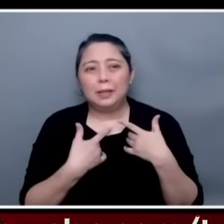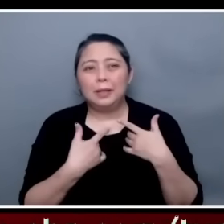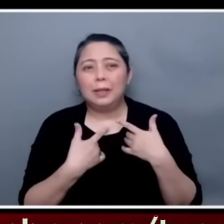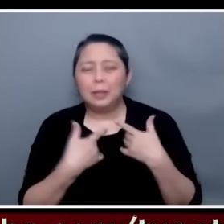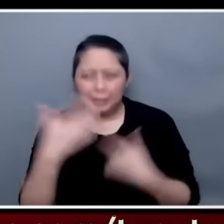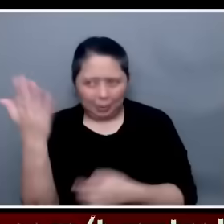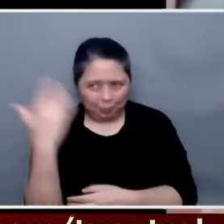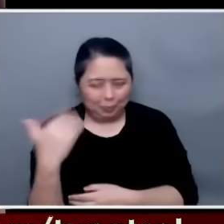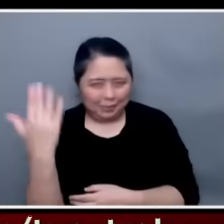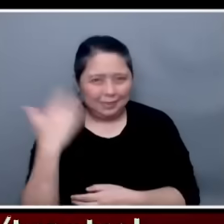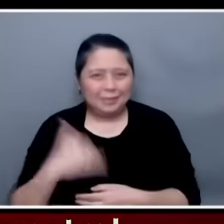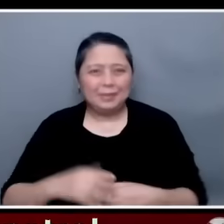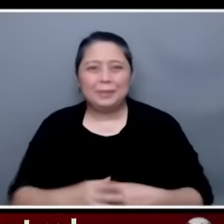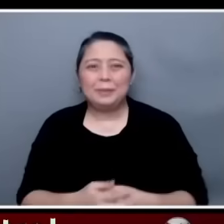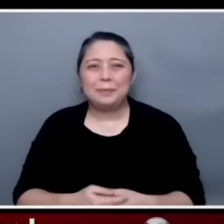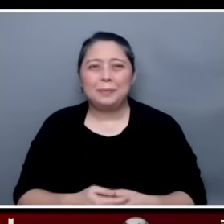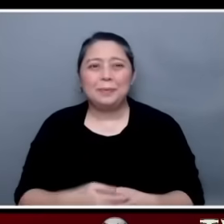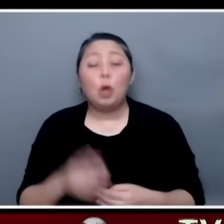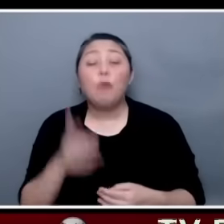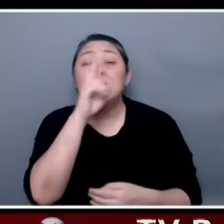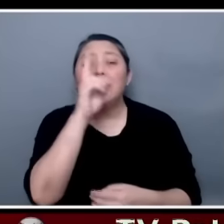here.